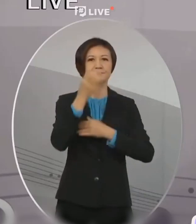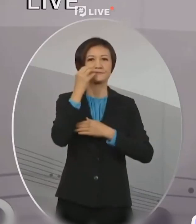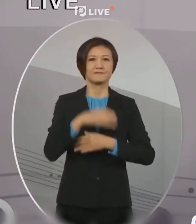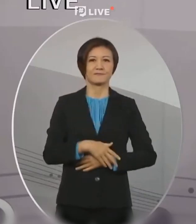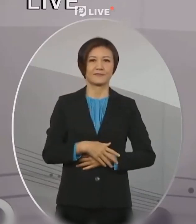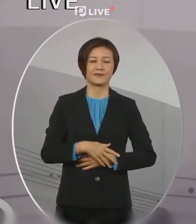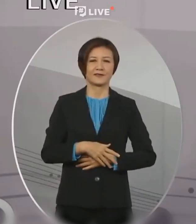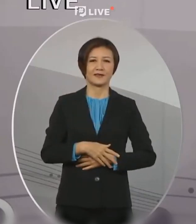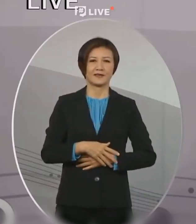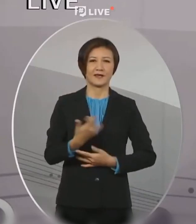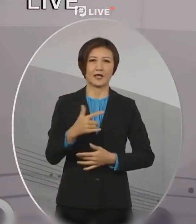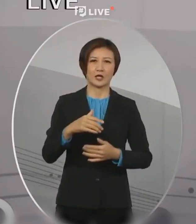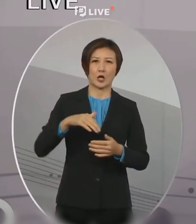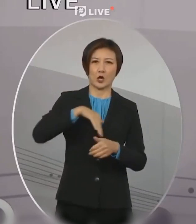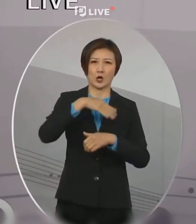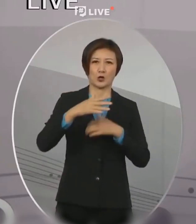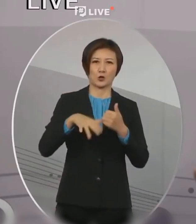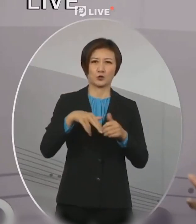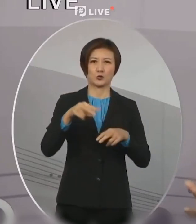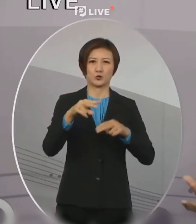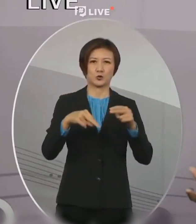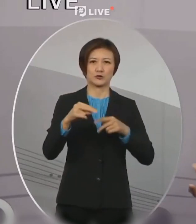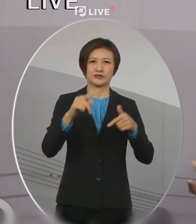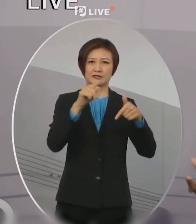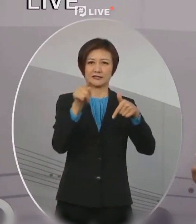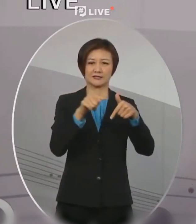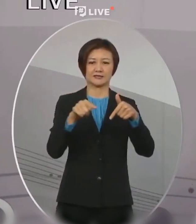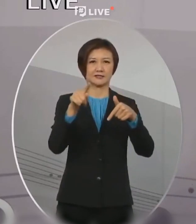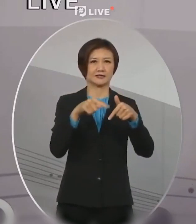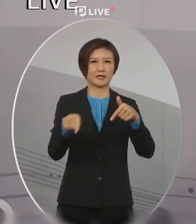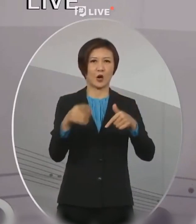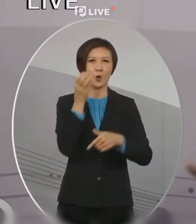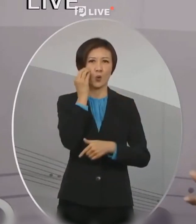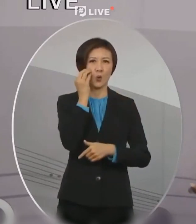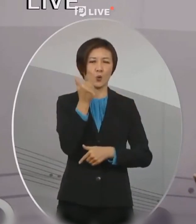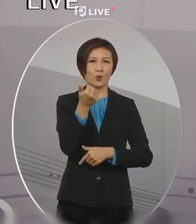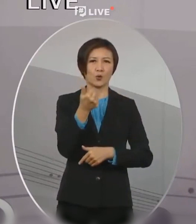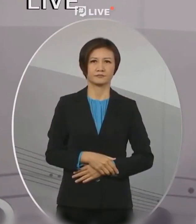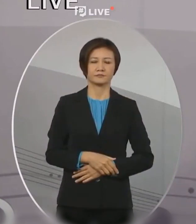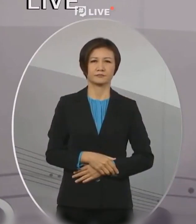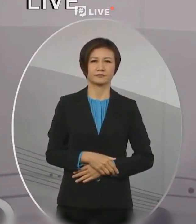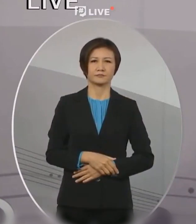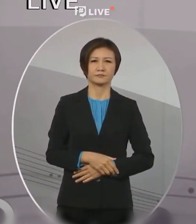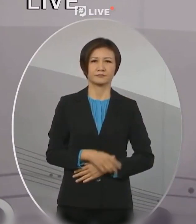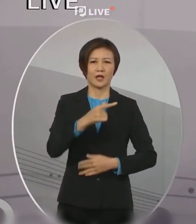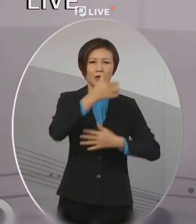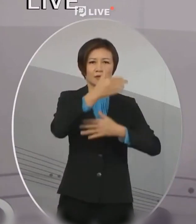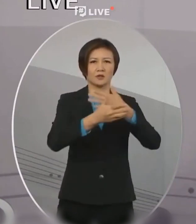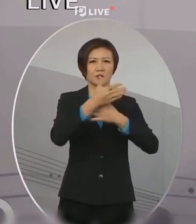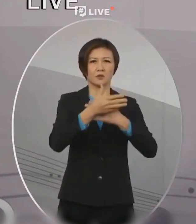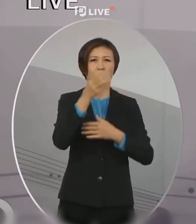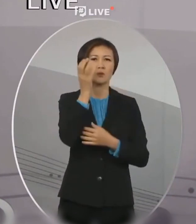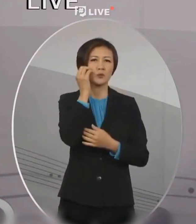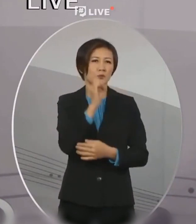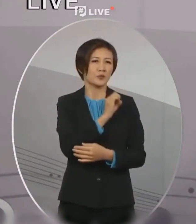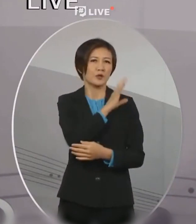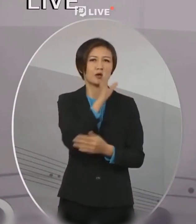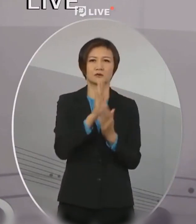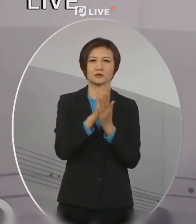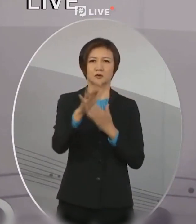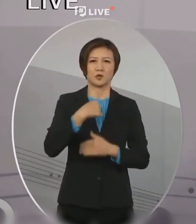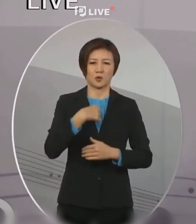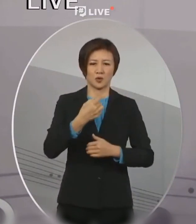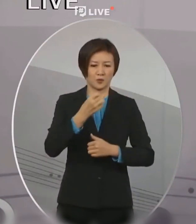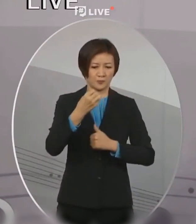捍卫战士独行侠，大家都说非常好看哦，所以我后来也去看，看完那一刻之后，我告诉我自己